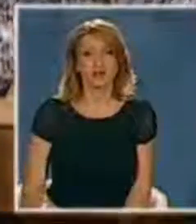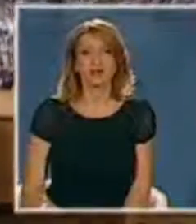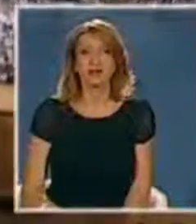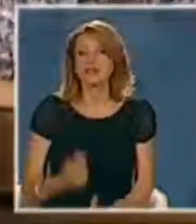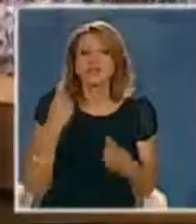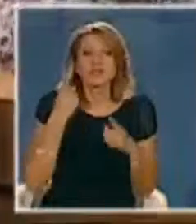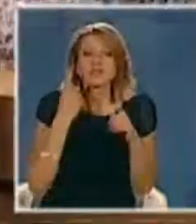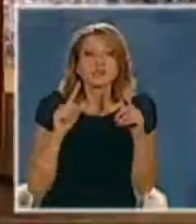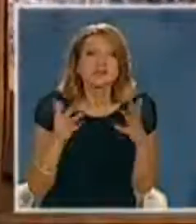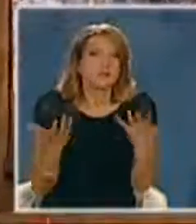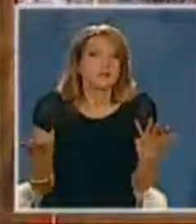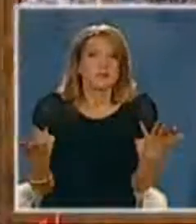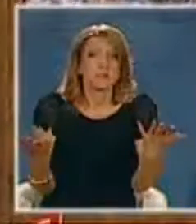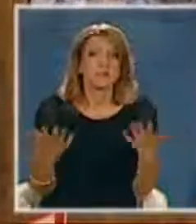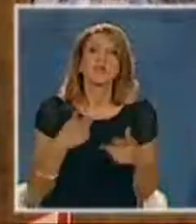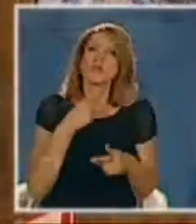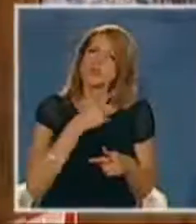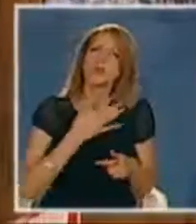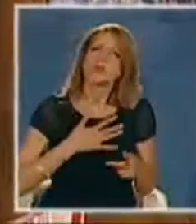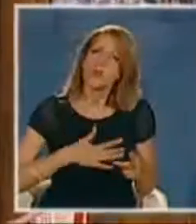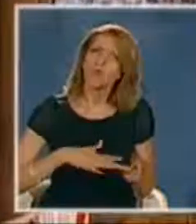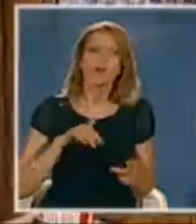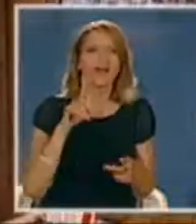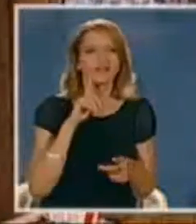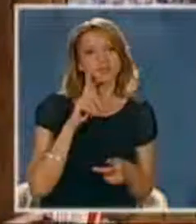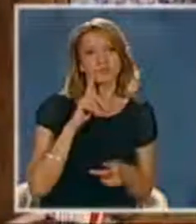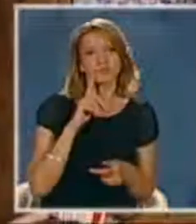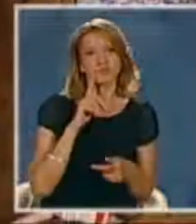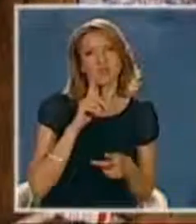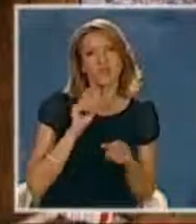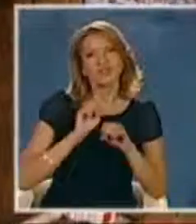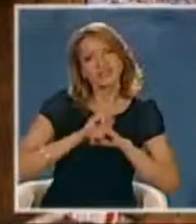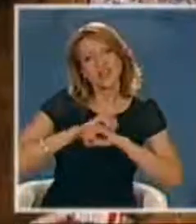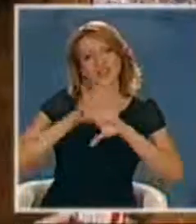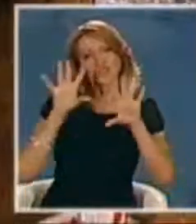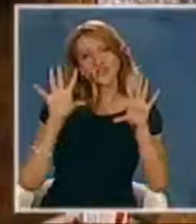Но не знае. Много приятно момче, слънчево момче.